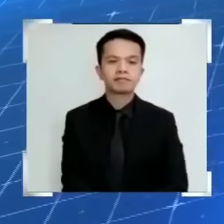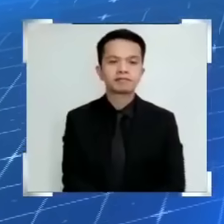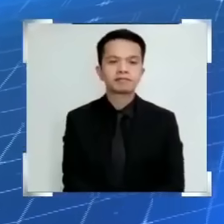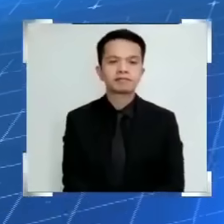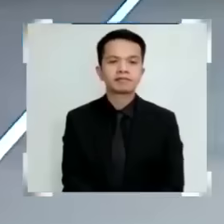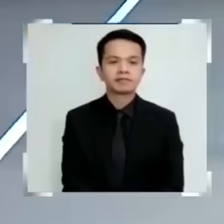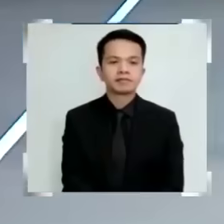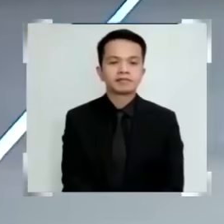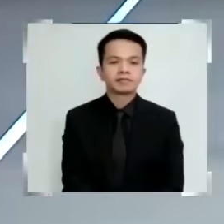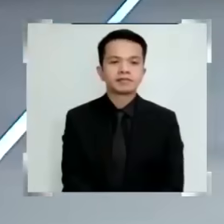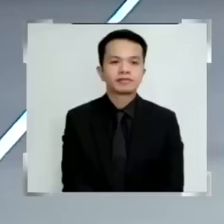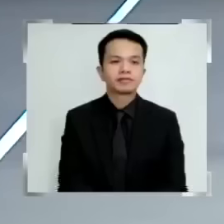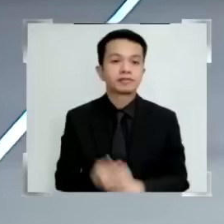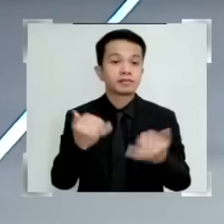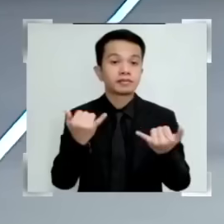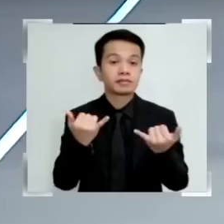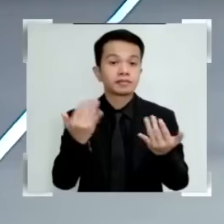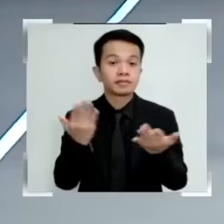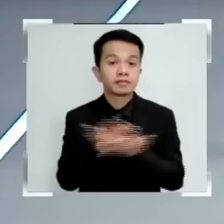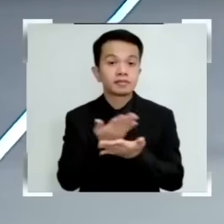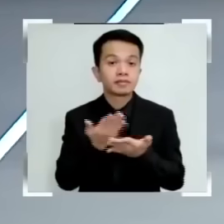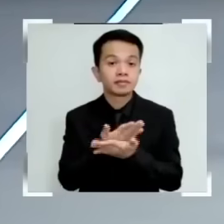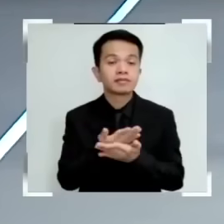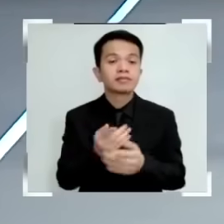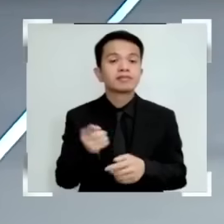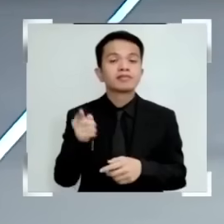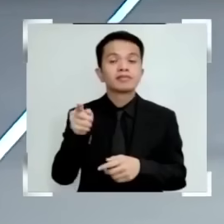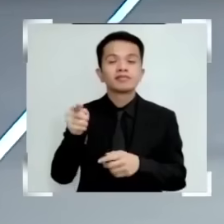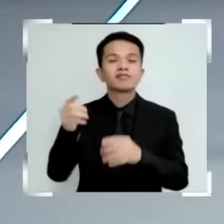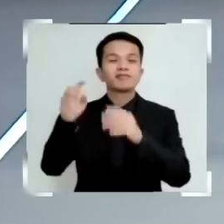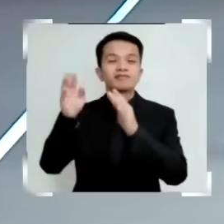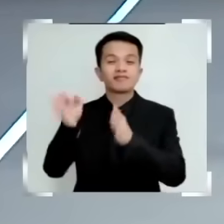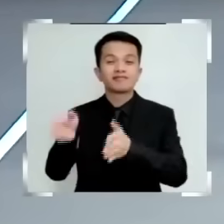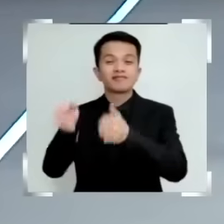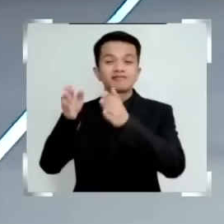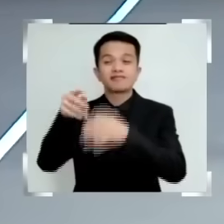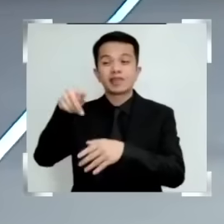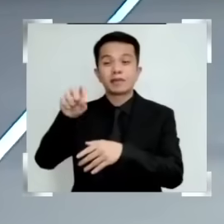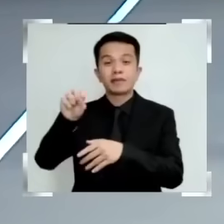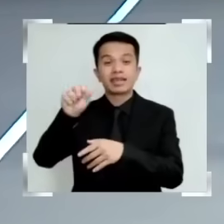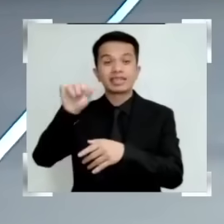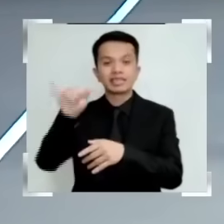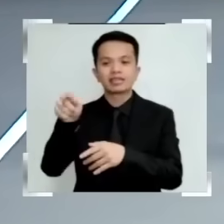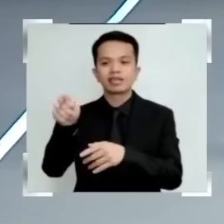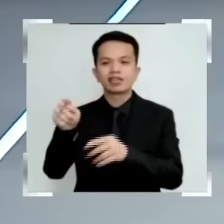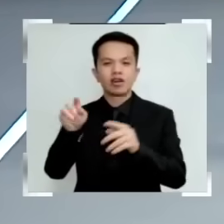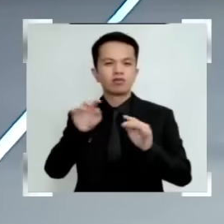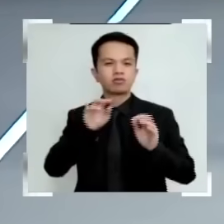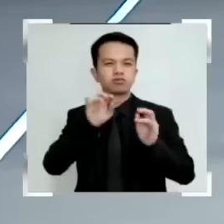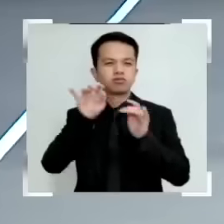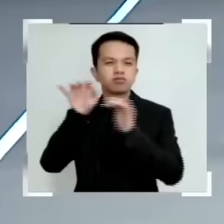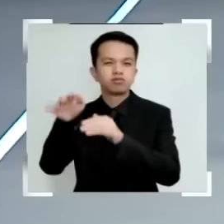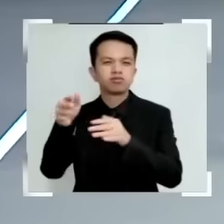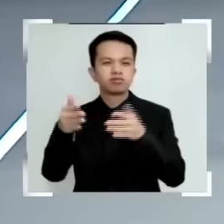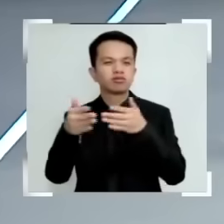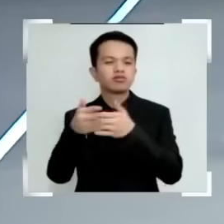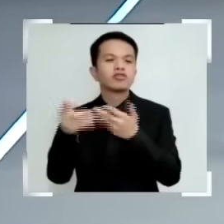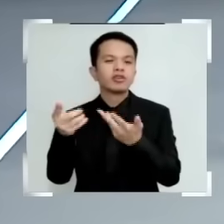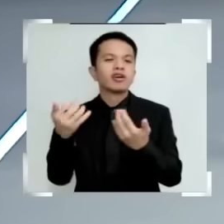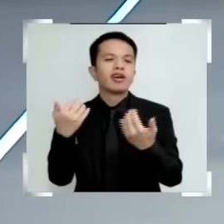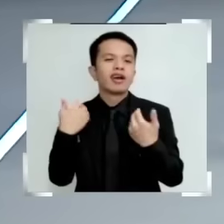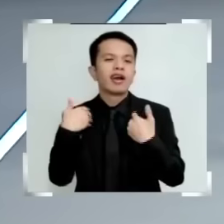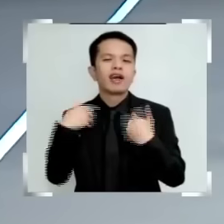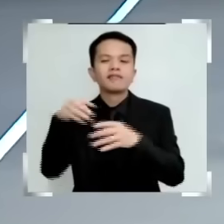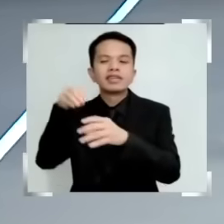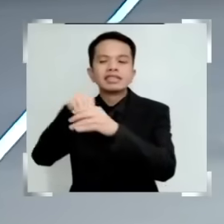Bago sa saksi, sinalaki ng mga otoridad ang isang gusali sa Pasay City. Daan-daang dayuhan ang inabutan sa sinasabing kuta umano